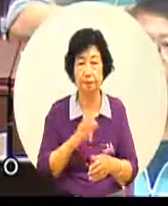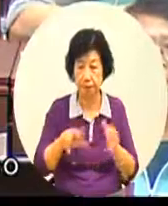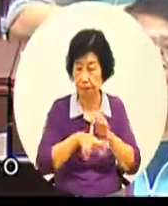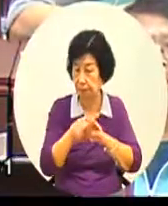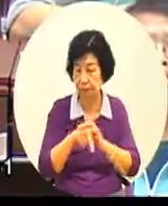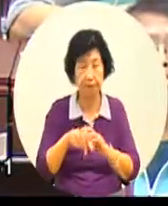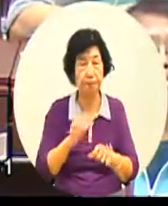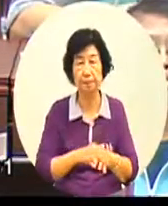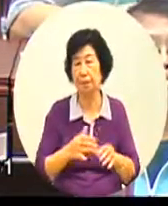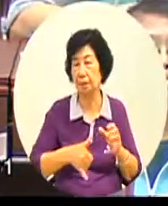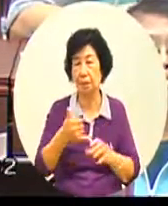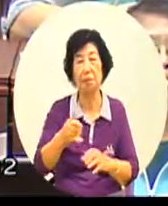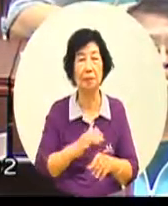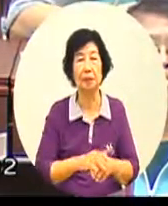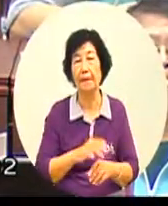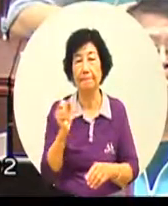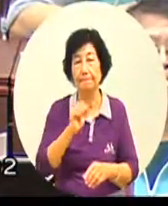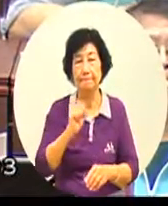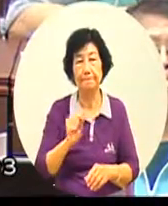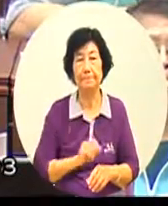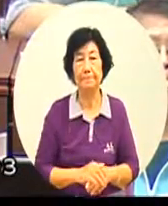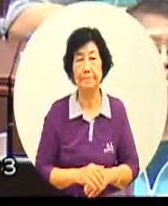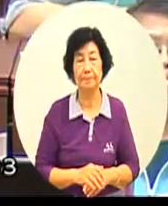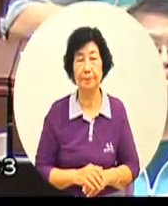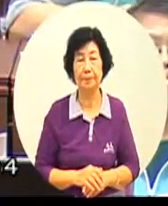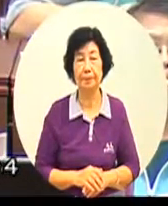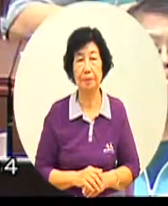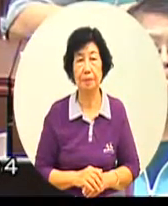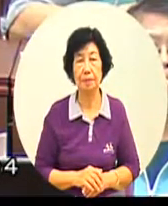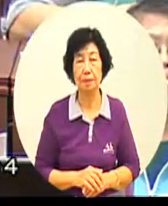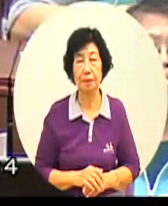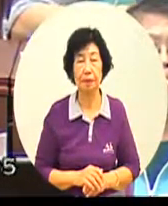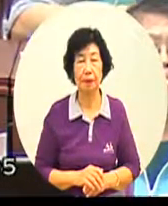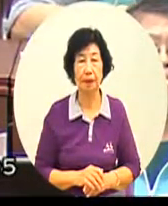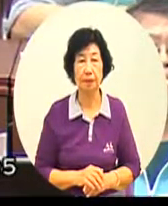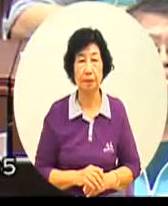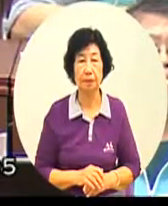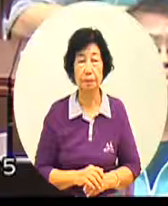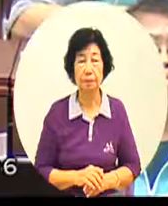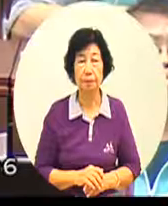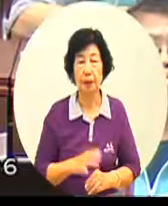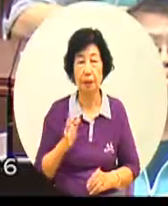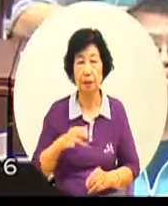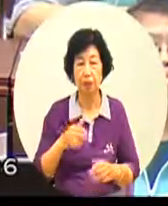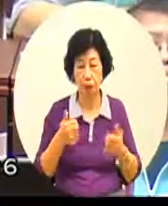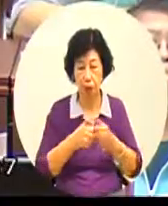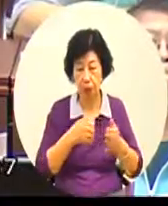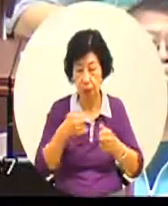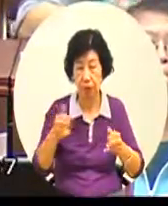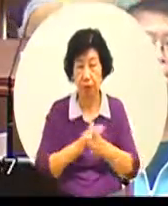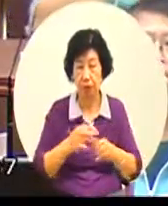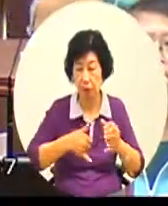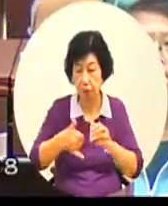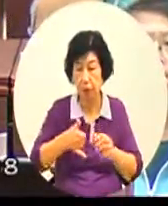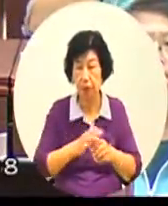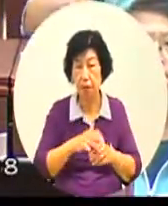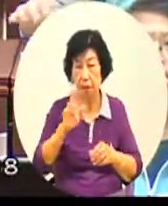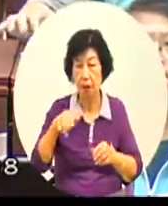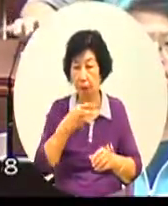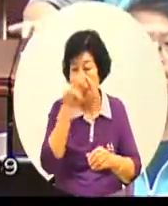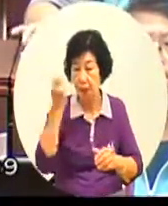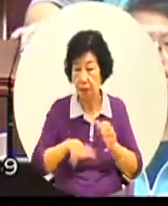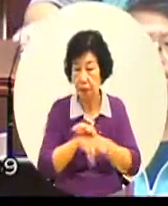有办法用所以其实这个部分就会变得很多议员常常在关心说不是空的吗，你们为什么不赶快拿去用我们如果用了我们就